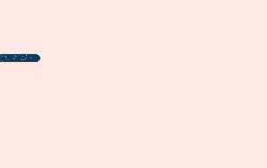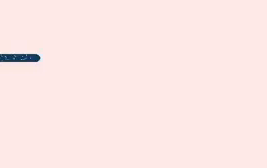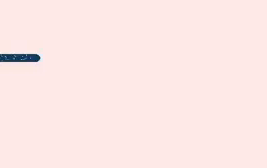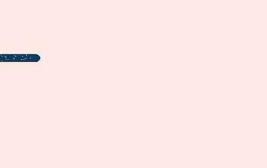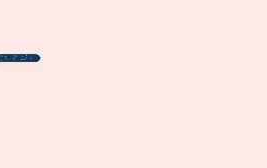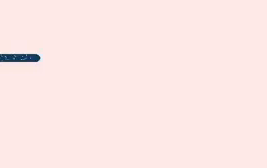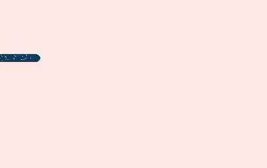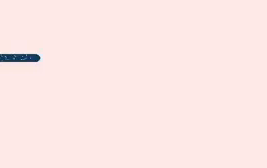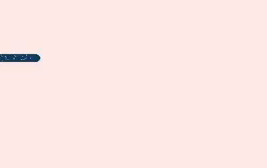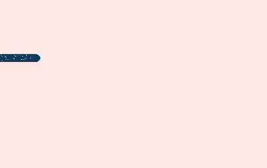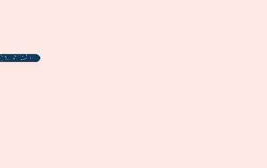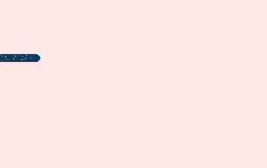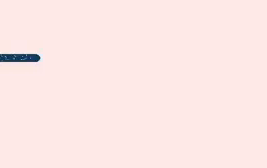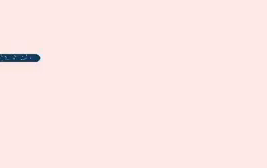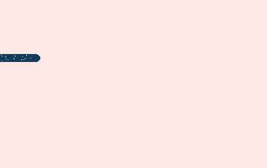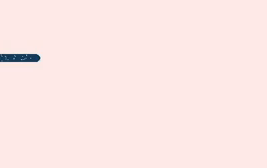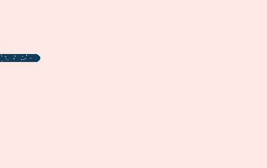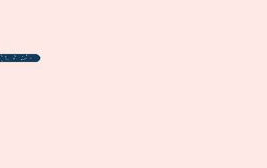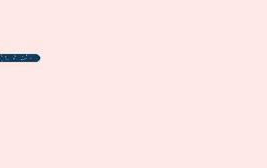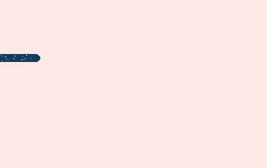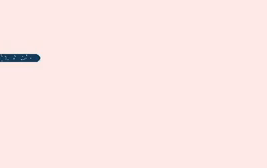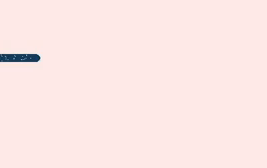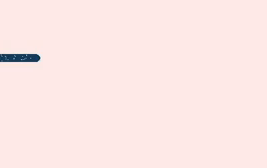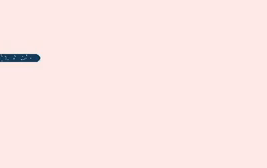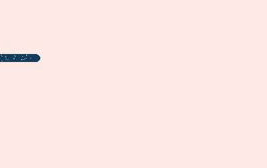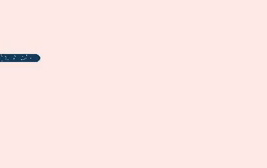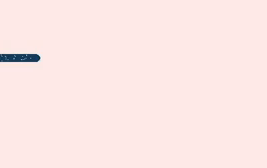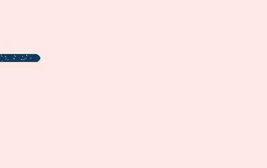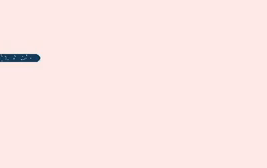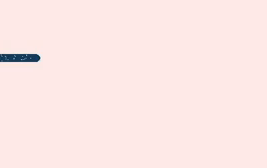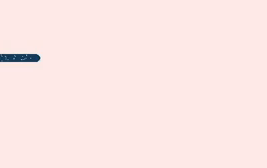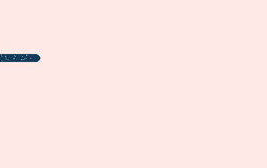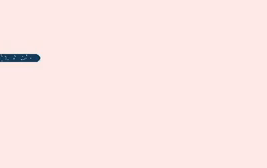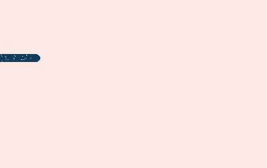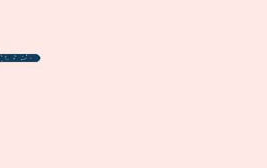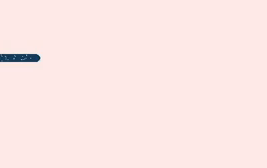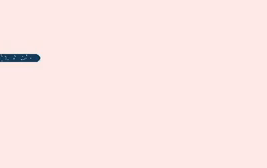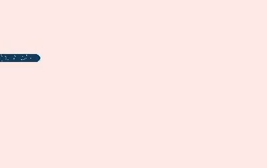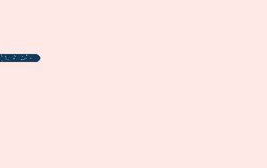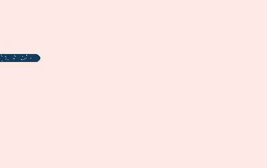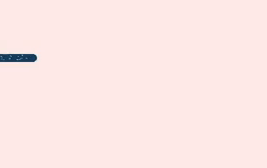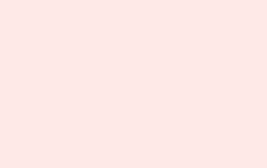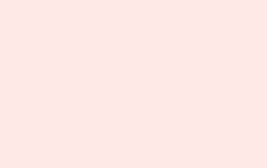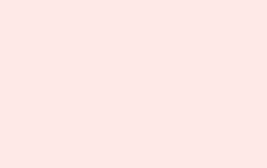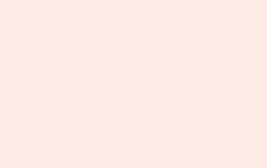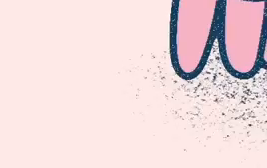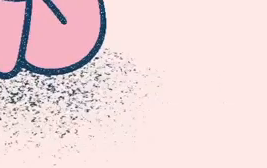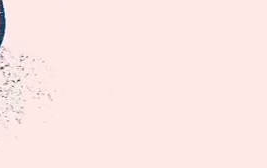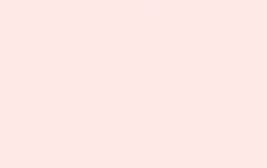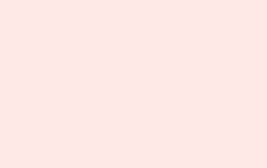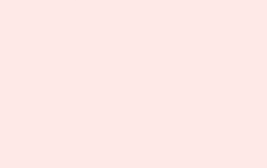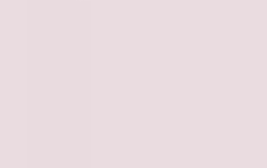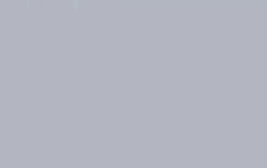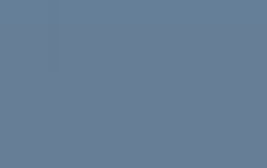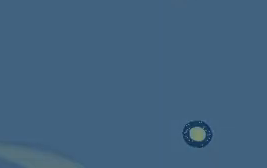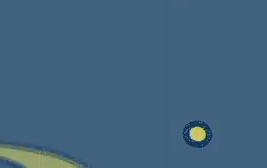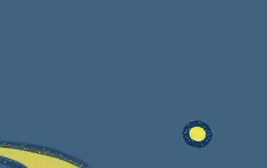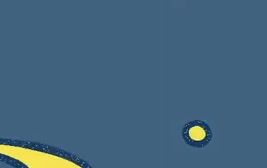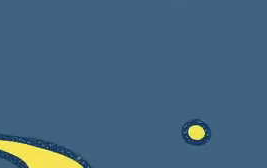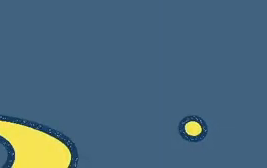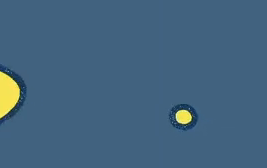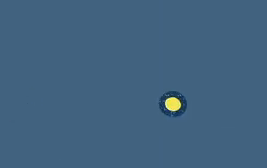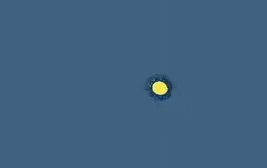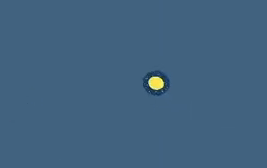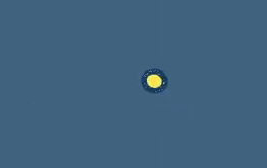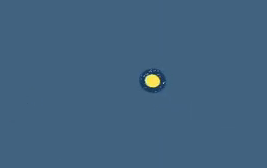est plus forte lorsqu'elle s'ouvre à la diversité. Les apprenants ne devraient pas avoir à s'adapter au système. Les